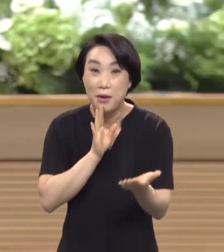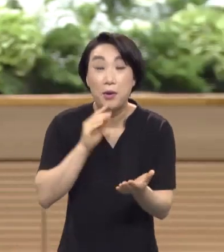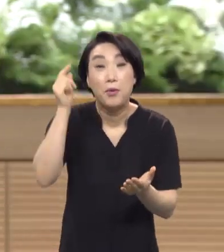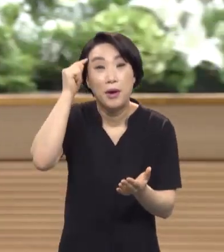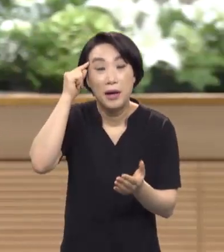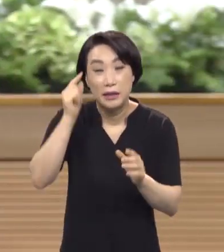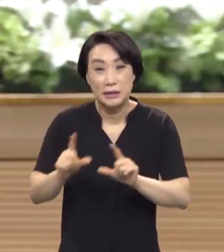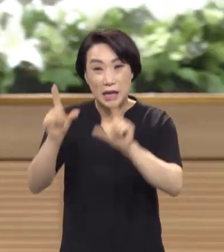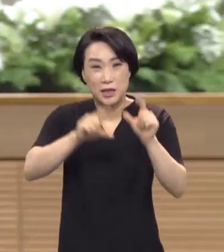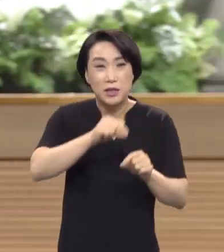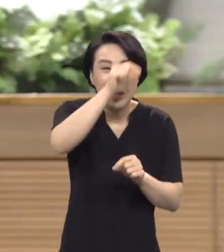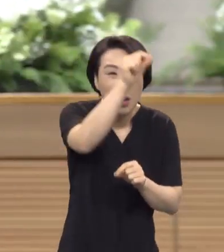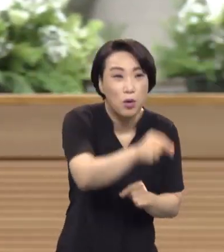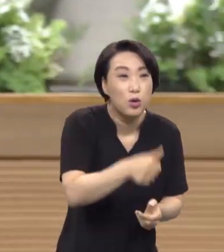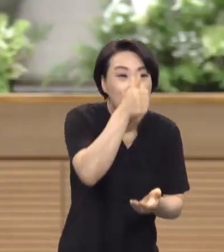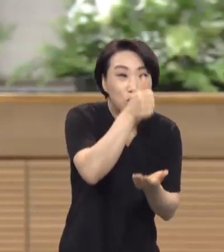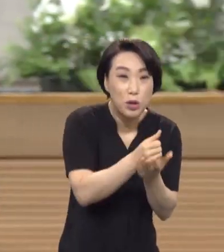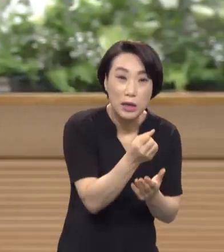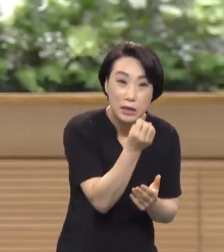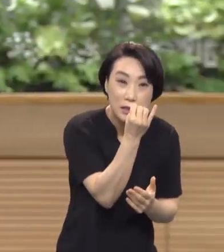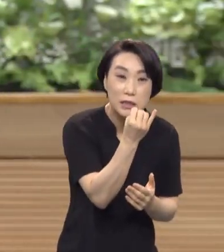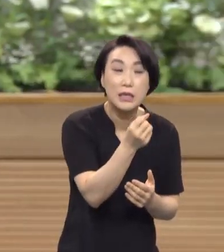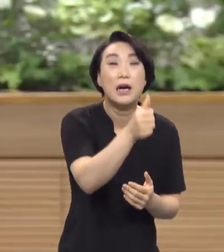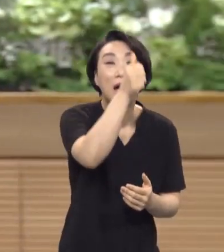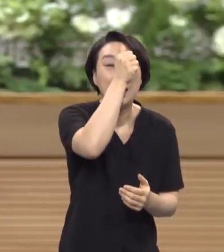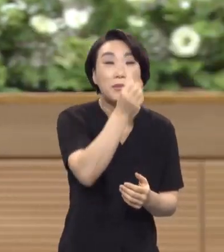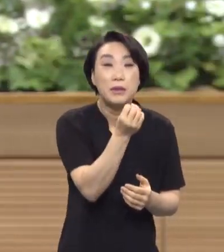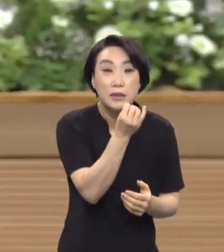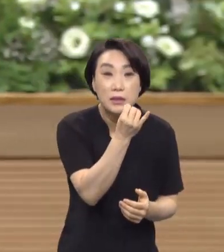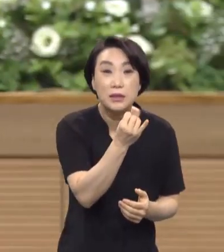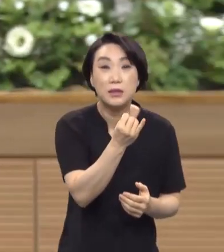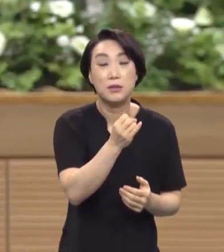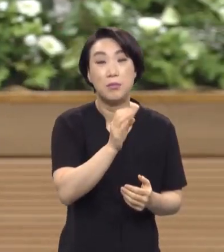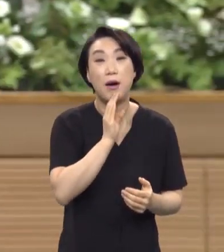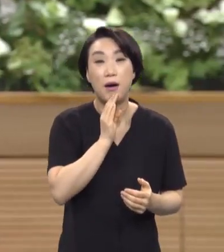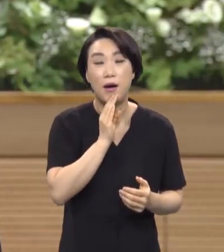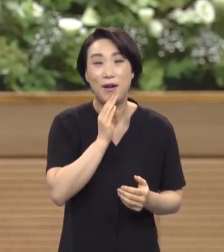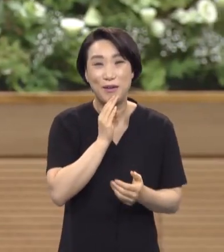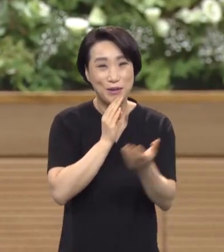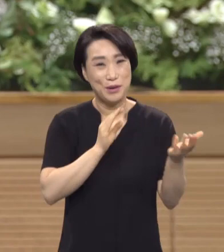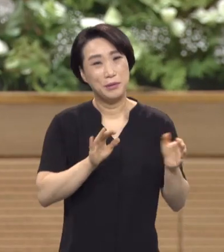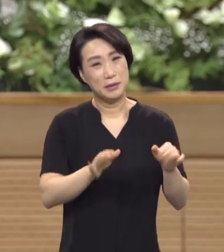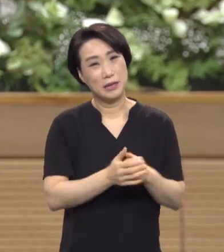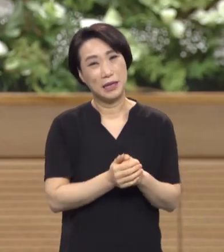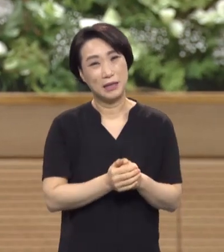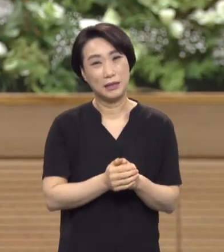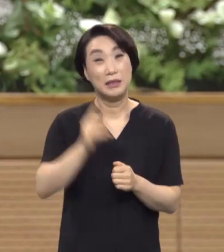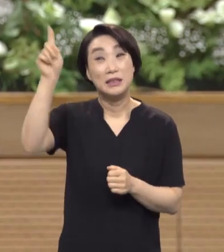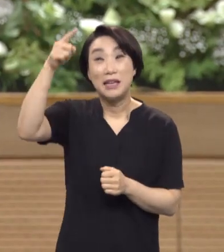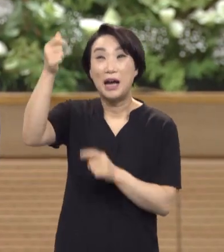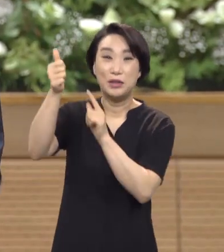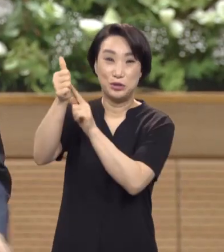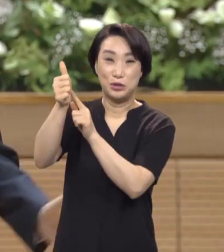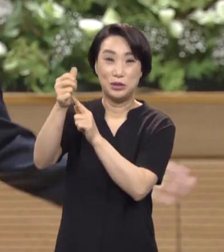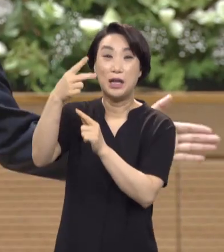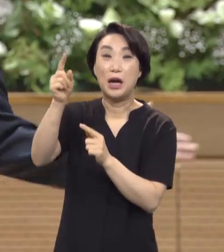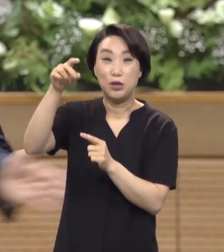영원히 죄의 씨, 아담의 씨, 그게 오죽하면 다윗 같은